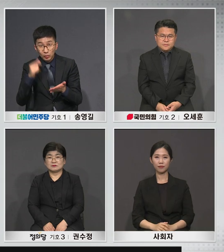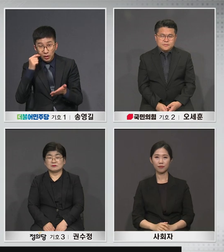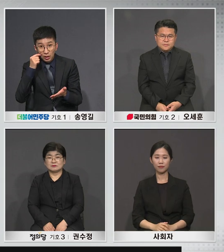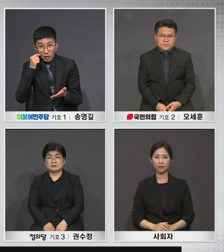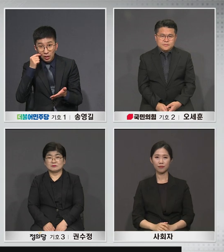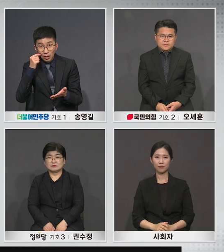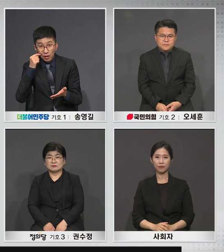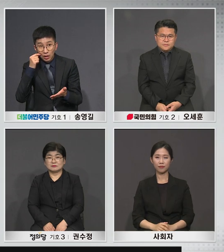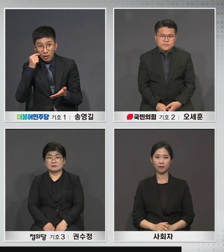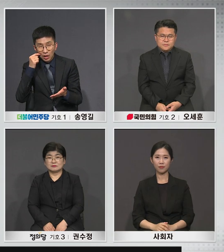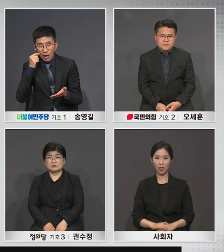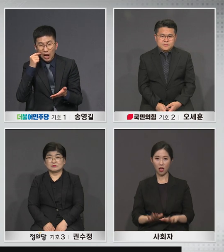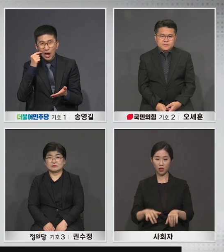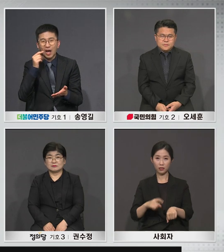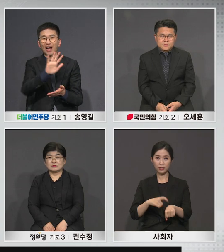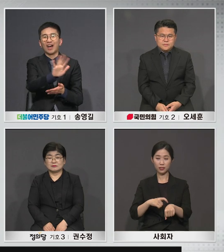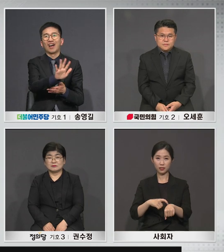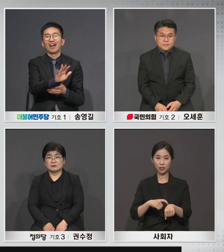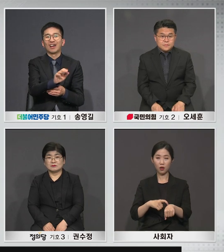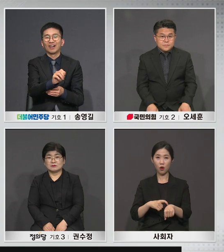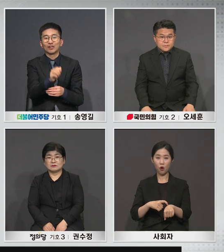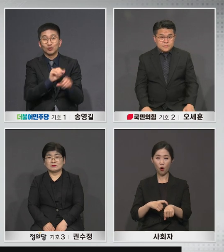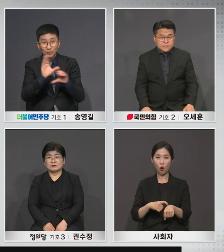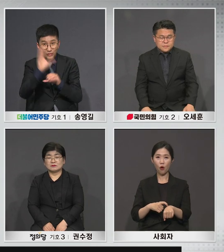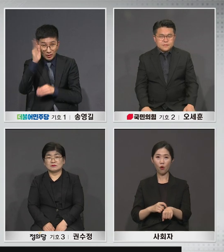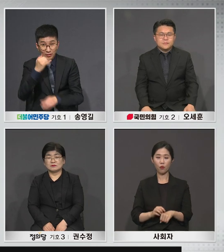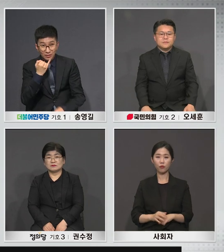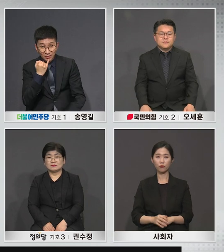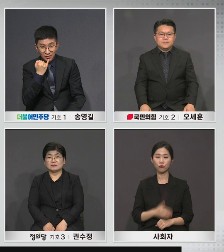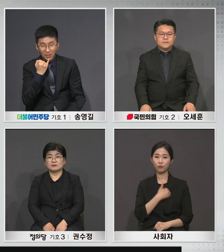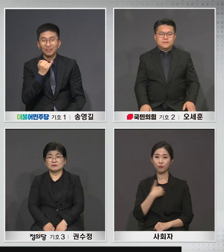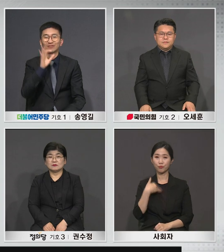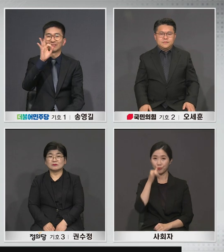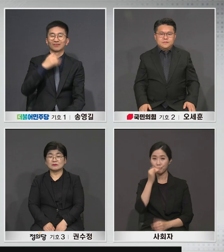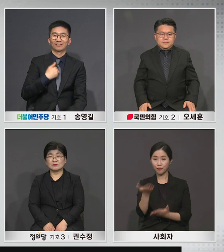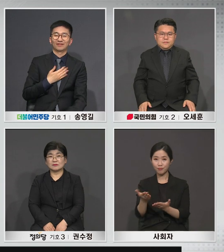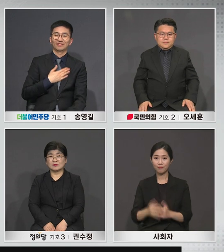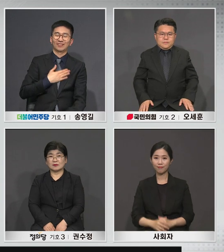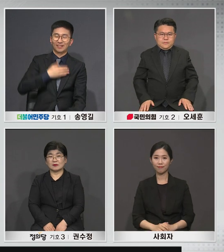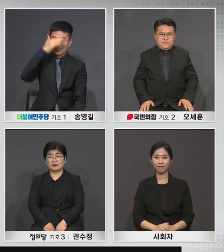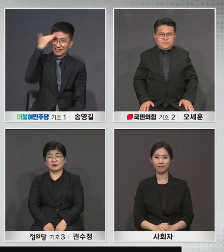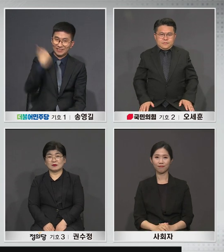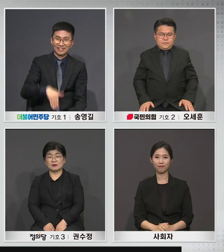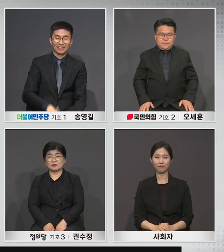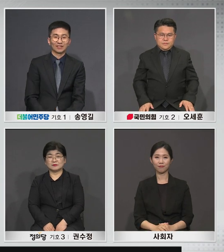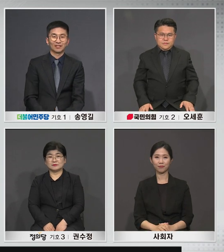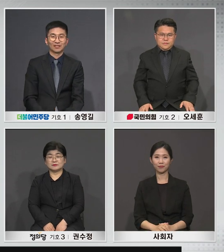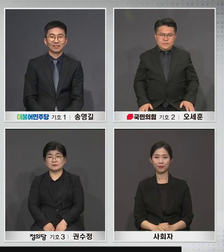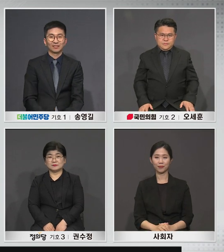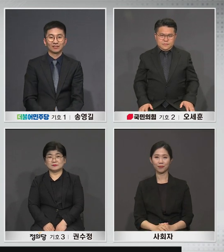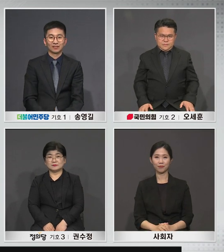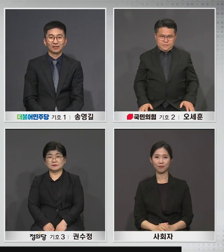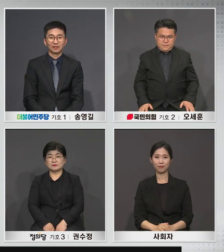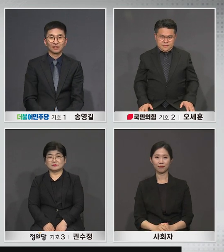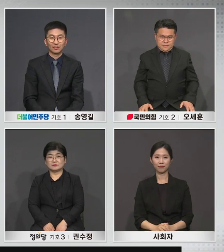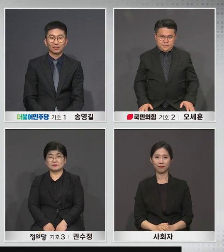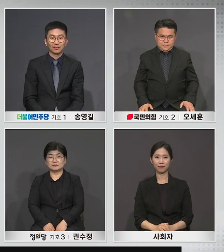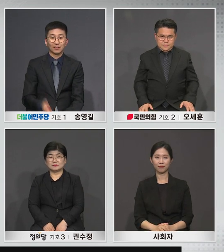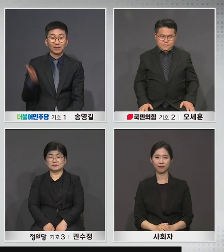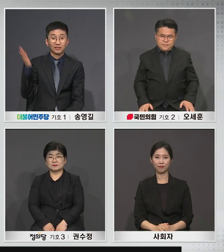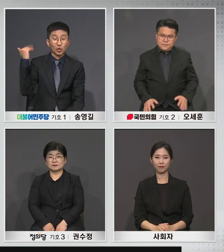아닌가요? 이건 총량제가 아닙니다. 지금 쓰시려면 좀 더 말씀드리면... 저는 우리 폐합성 수리